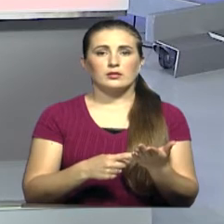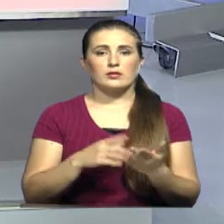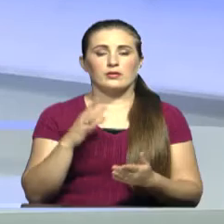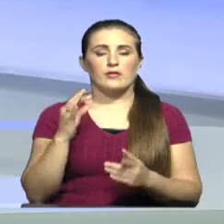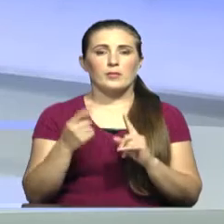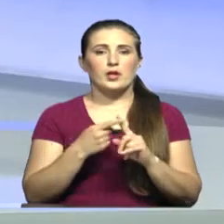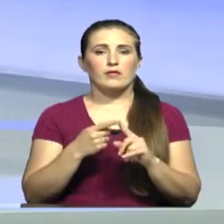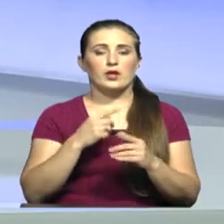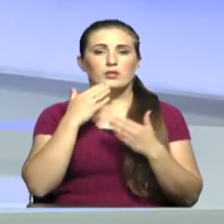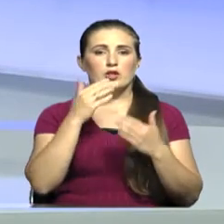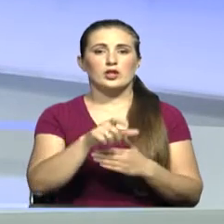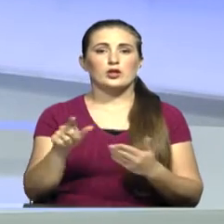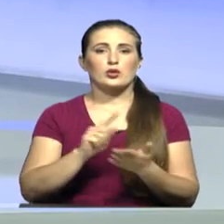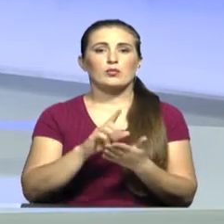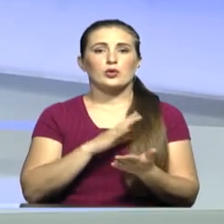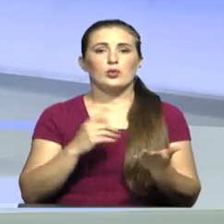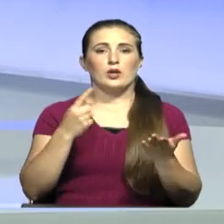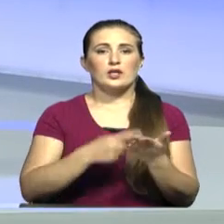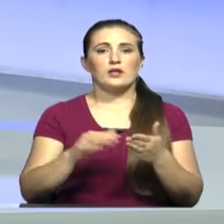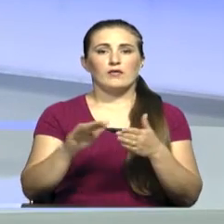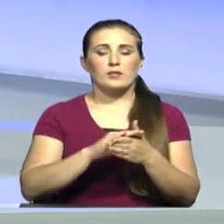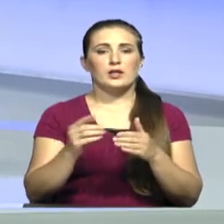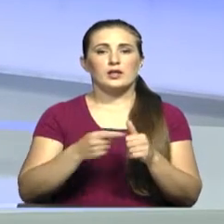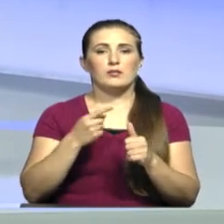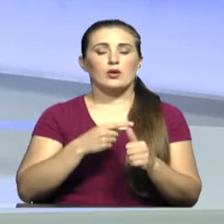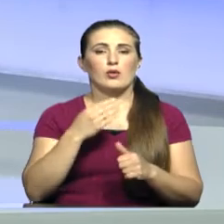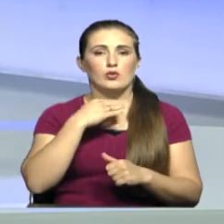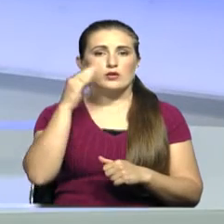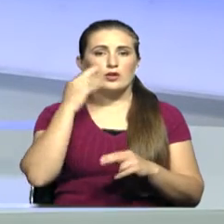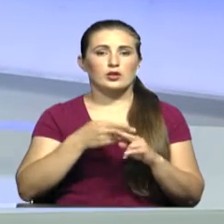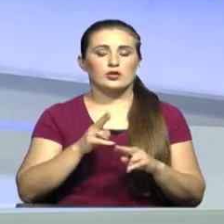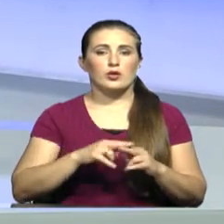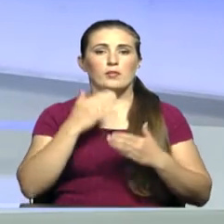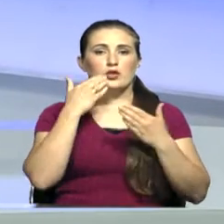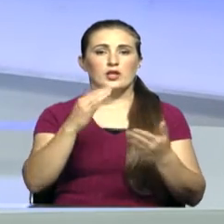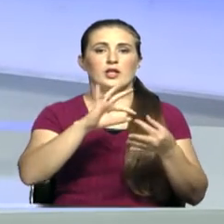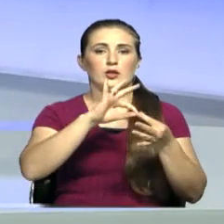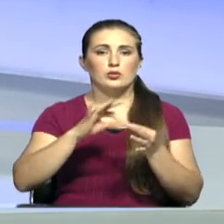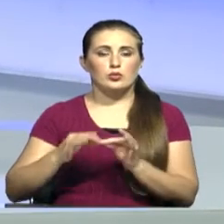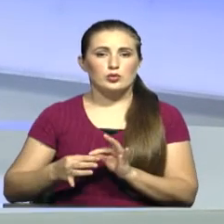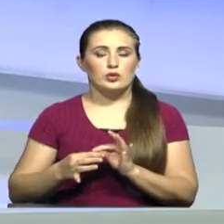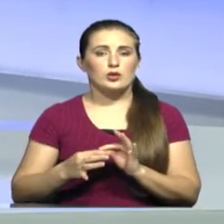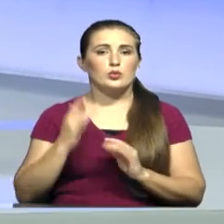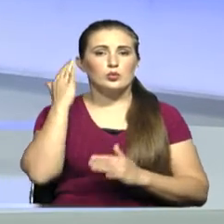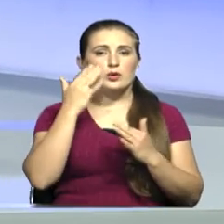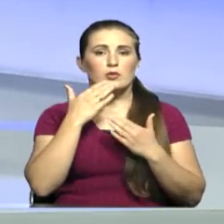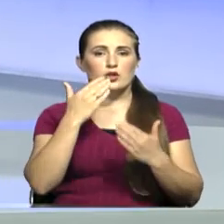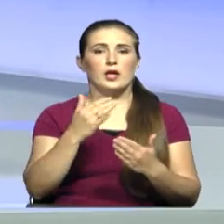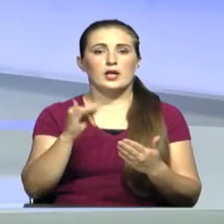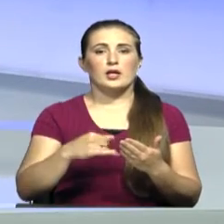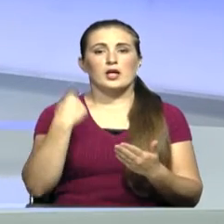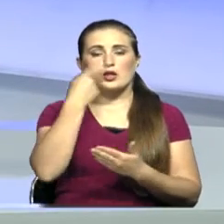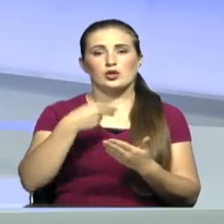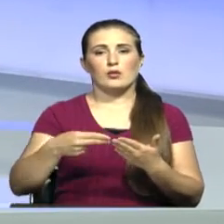Во-первых, в обращении граждан должно быть указано фамилия, имя, отчество лица, которое обращается, изложена суть обращения, поставлена личная